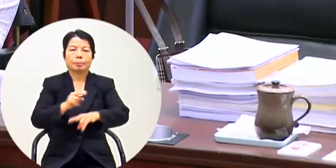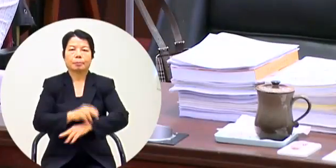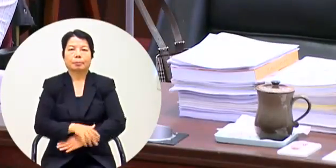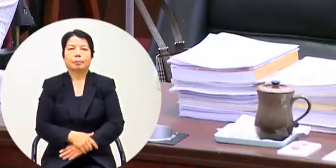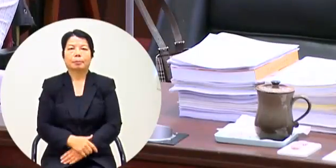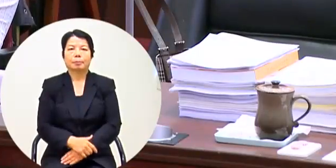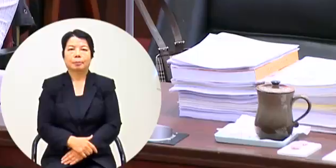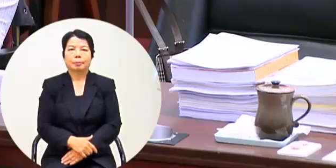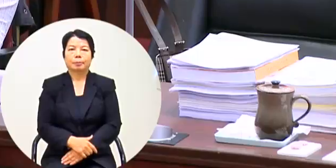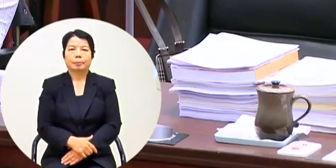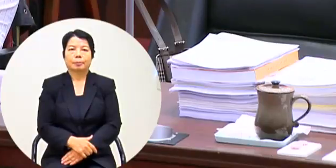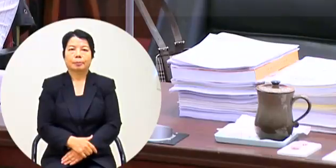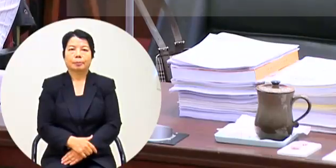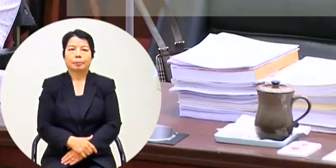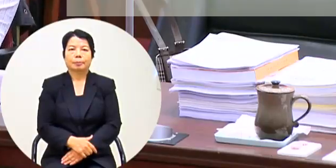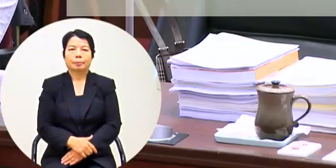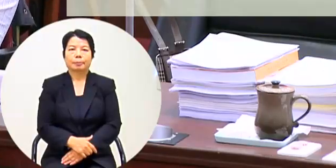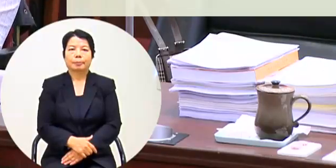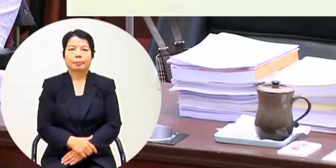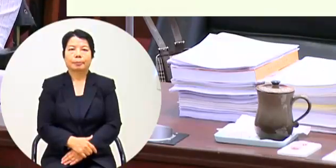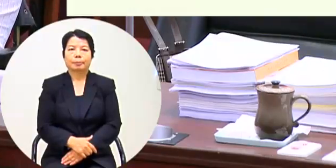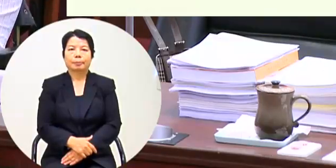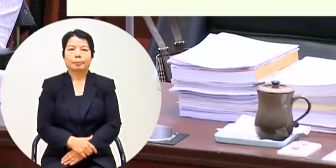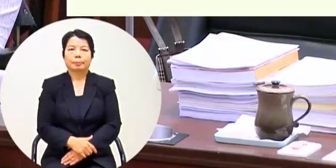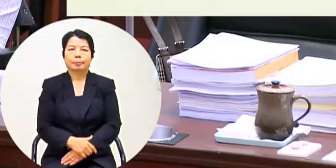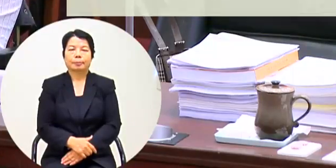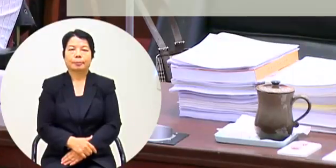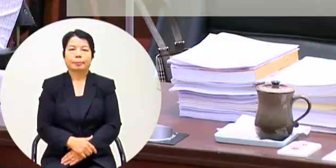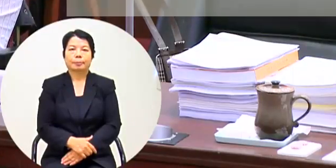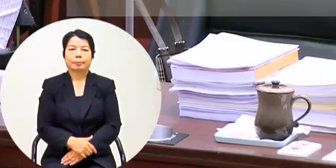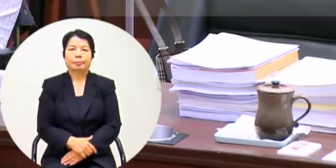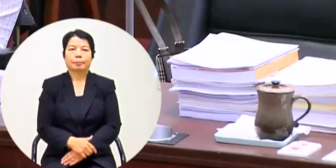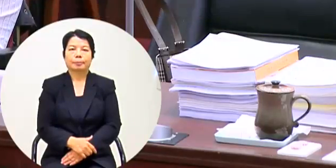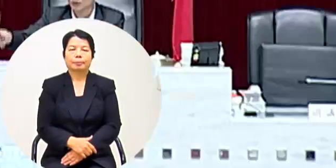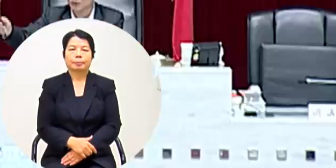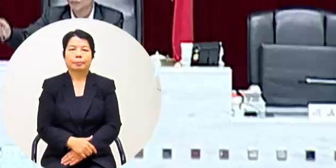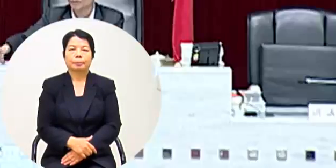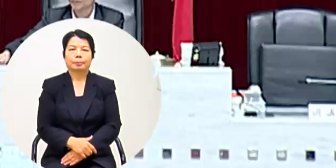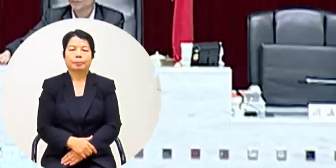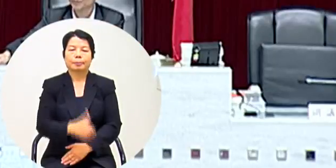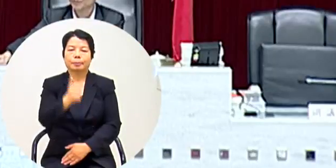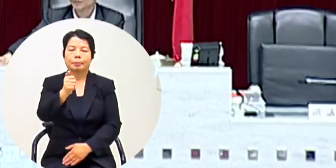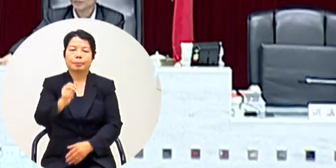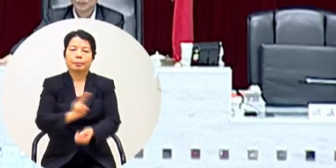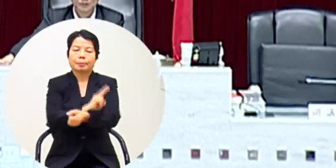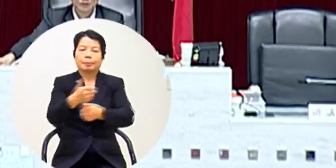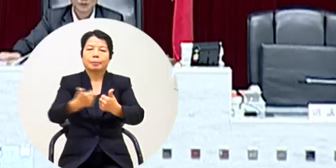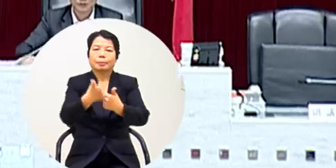好，谢谢林英龙议员，休息10分钟。